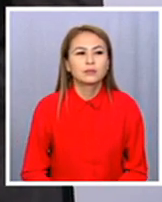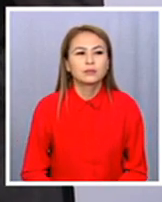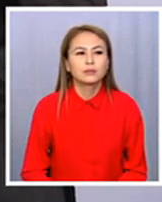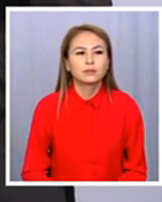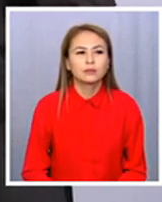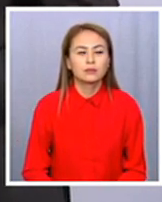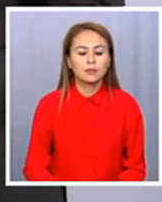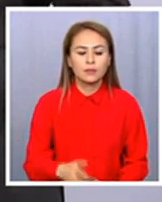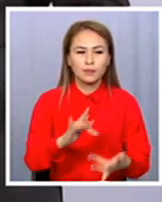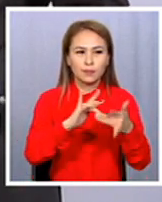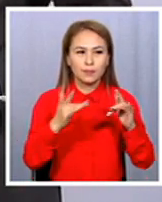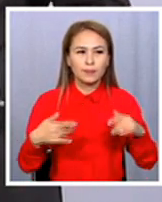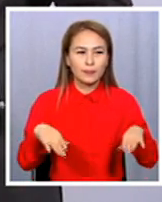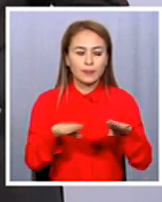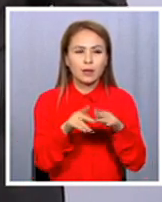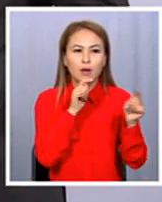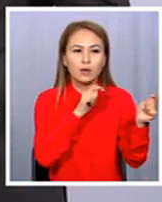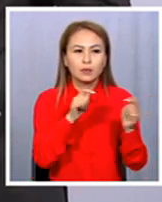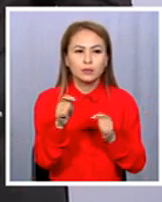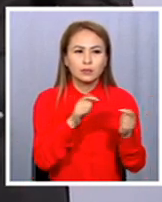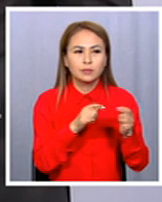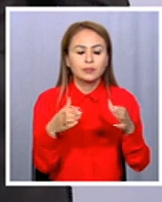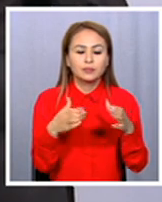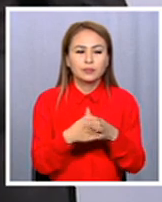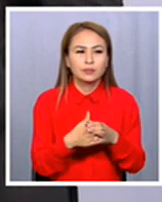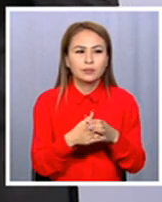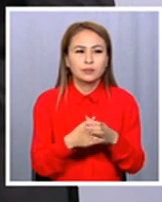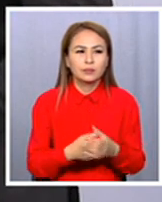Әлеуметтік желідегі қауіпсіздікті қарастырайық олай болса.